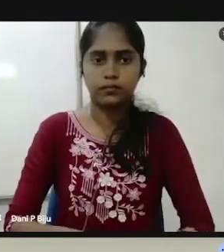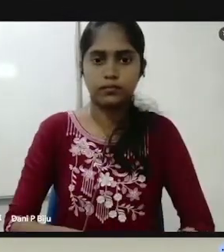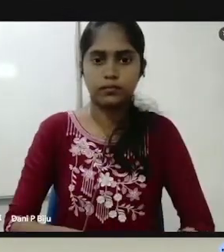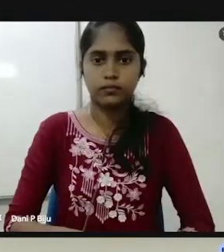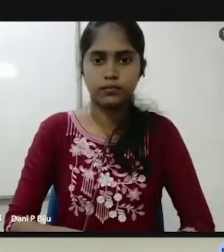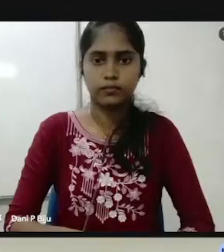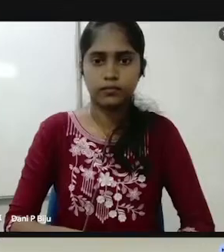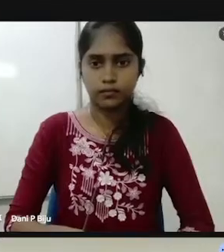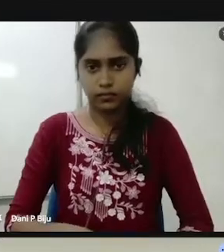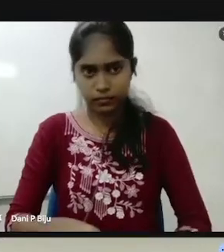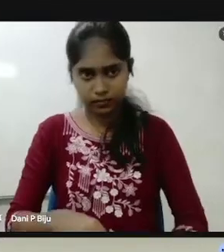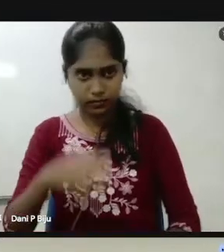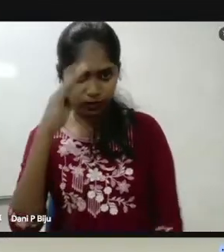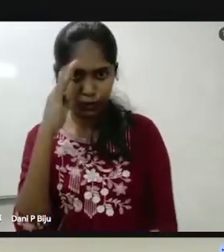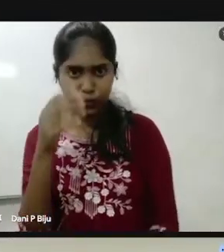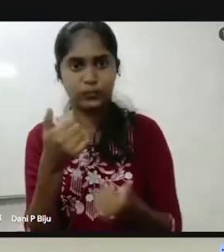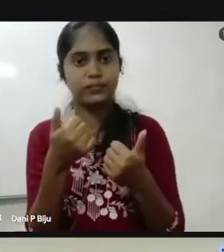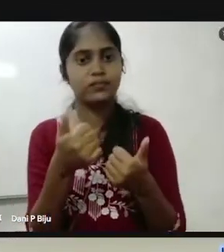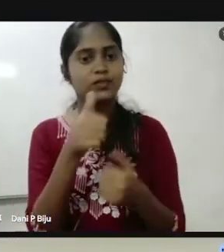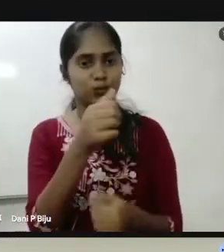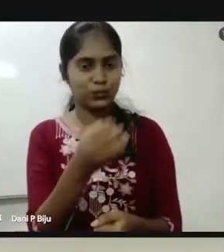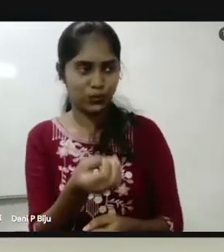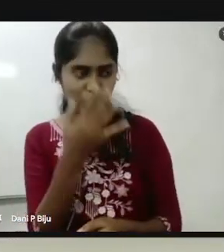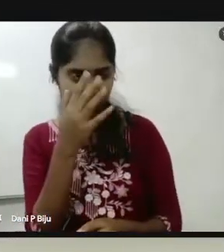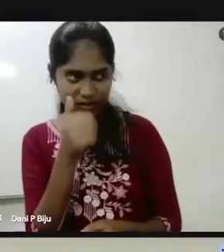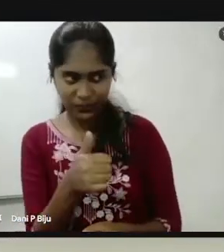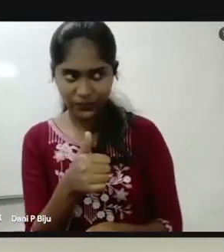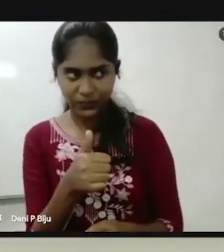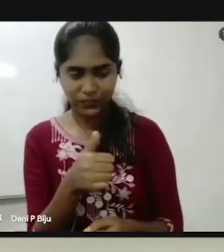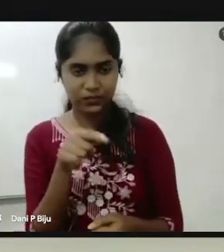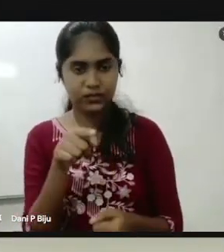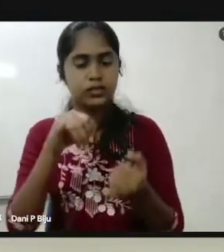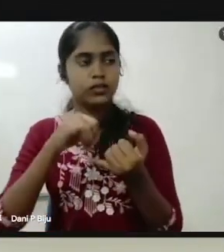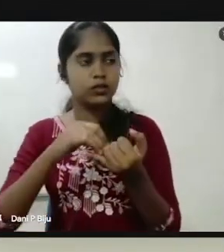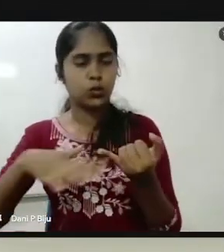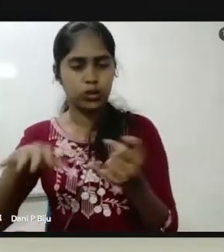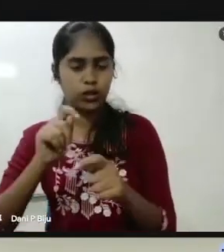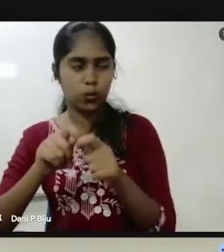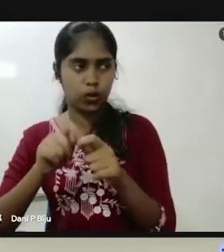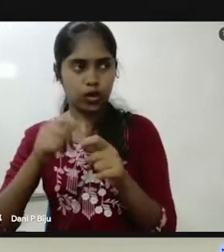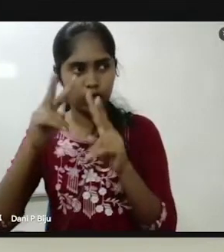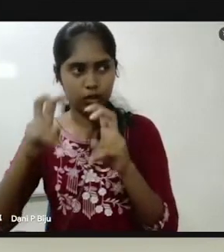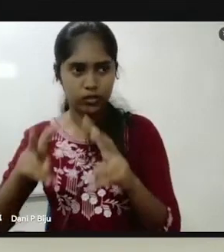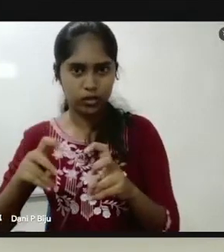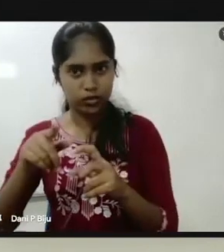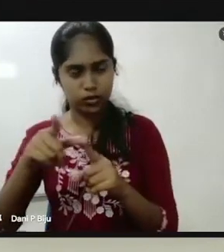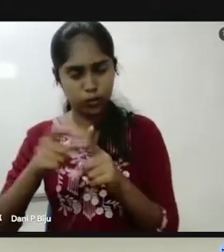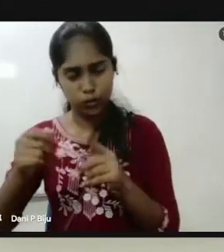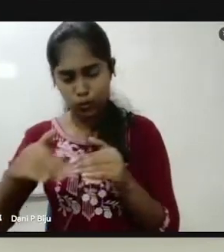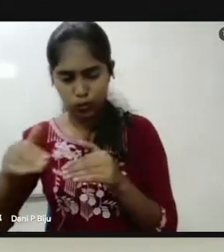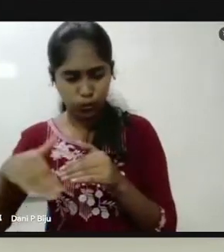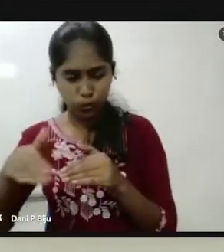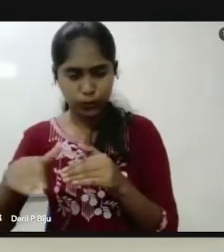ഹലോ. ഹലോ, ഗുഡ് മോർണിംഗ് മാം. ഞാൻ സോഷ്യൽ വർക്ക് ഏരിയയിൽ റിസർച്ച് ചെയ്യുന്ന ആളാണ്. അപ്പൊ റീസെന്റ് ICSRന്റെ